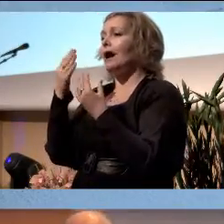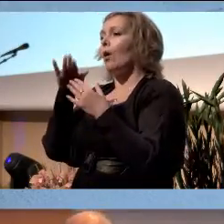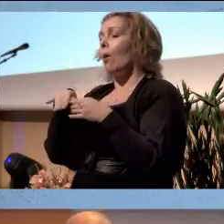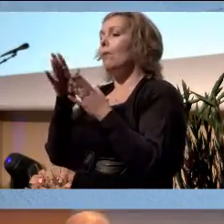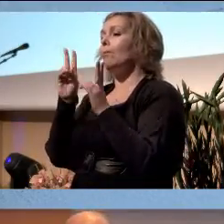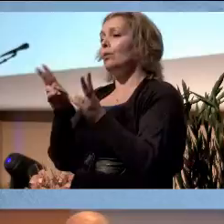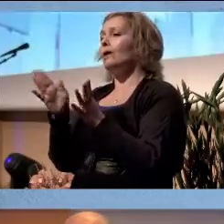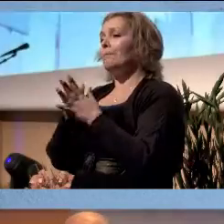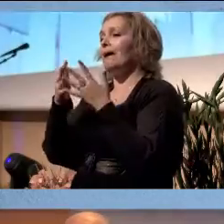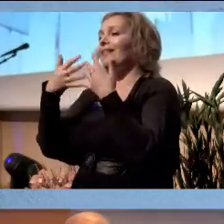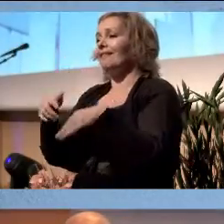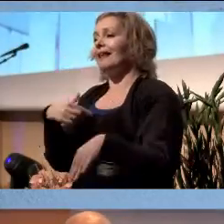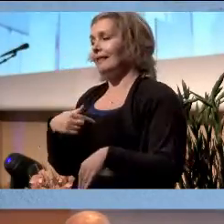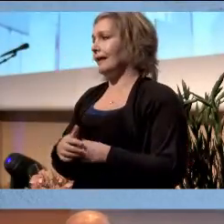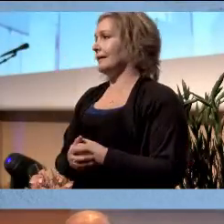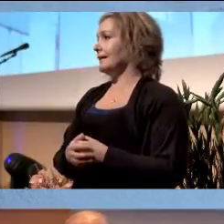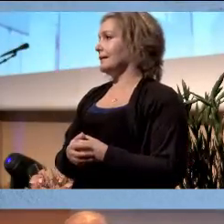brukermedvirkning.